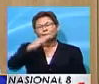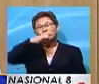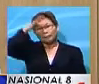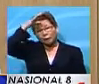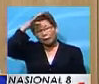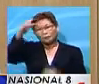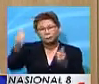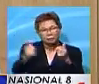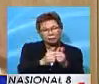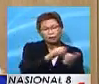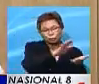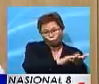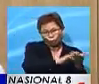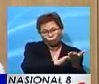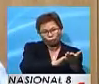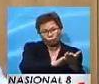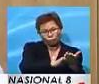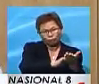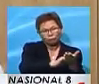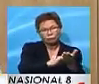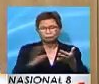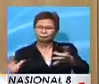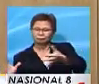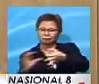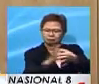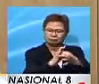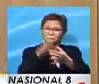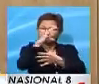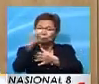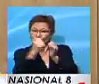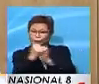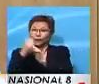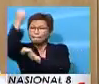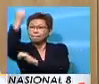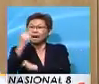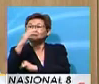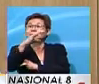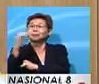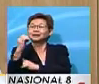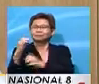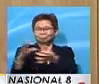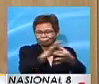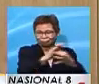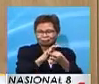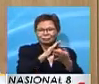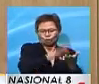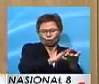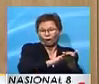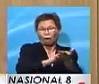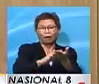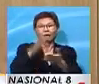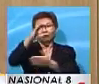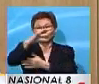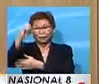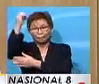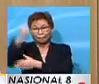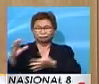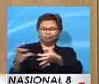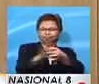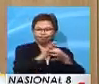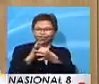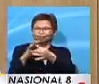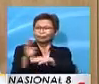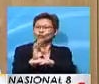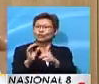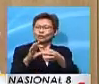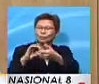sekolah mewujudkan bersama dengan pengusaha bas sebab pengusaha bas memerlukan anak iaitu